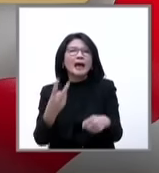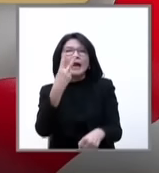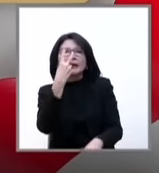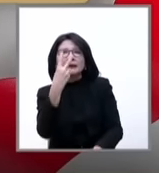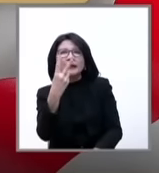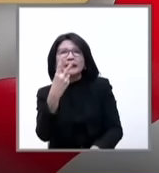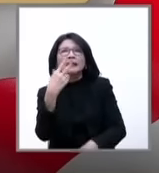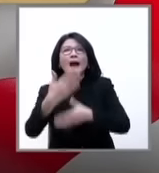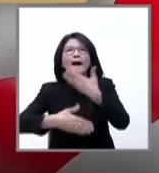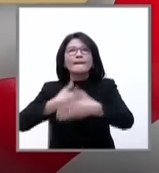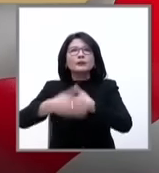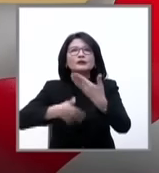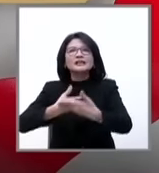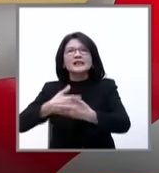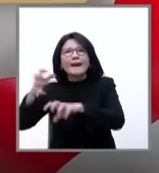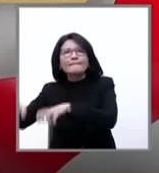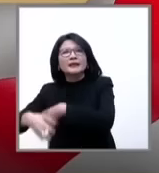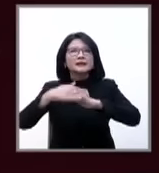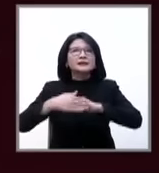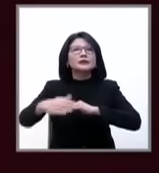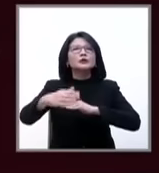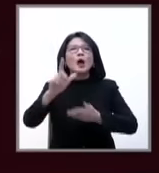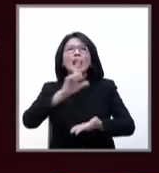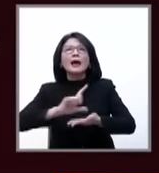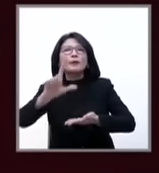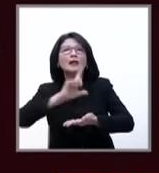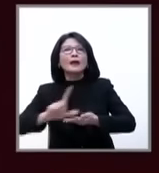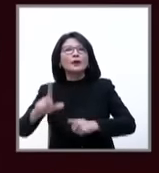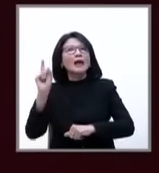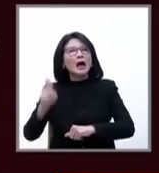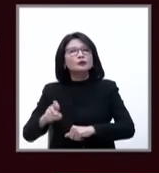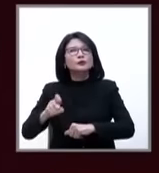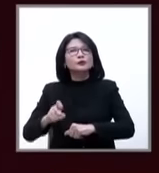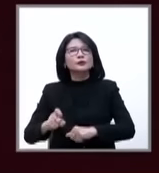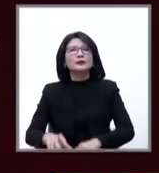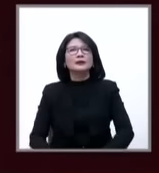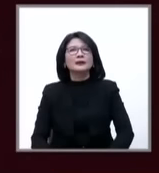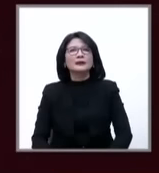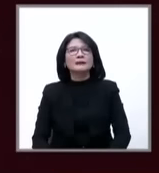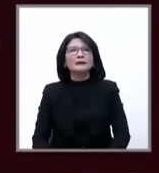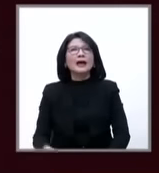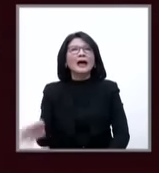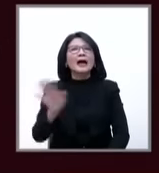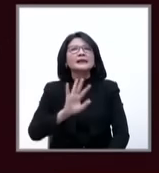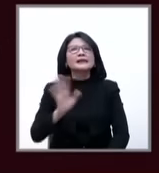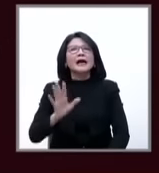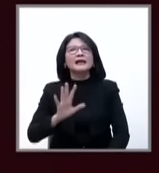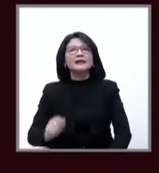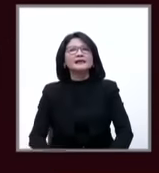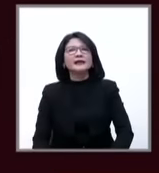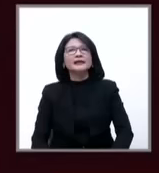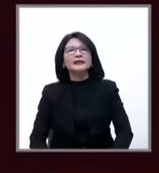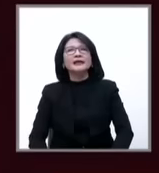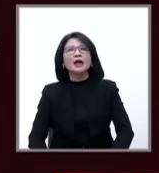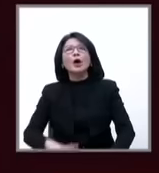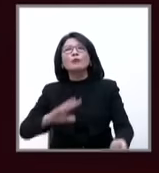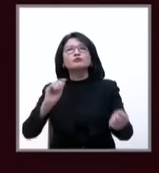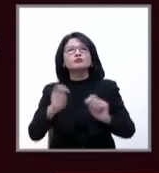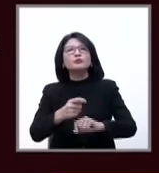mendasar. Dalam debat presiden terhormat ini, mestinya itu sesuatu yang tidak perlu diingatkan. Karena